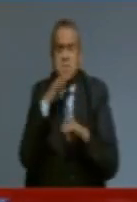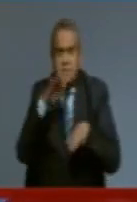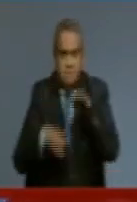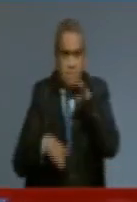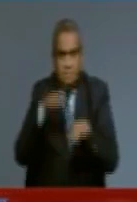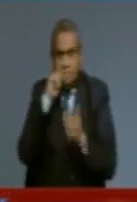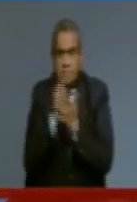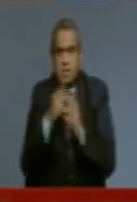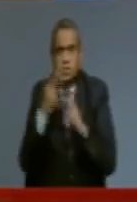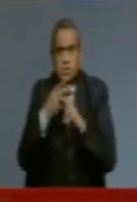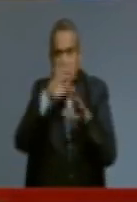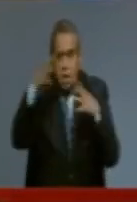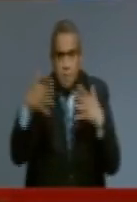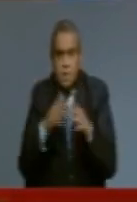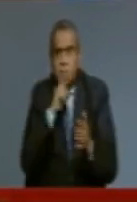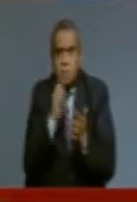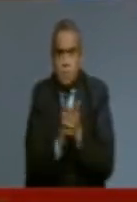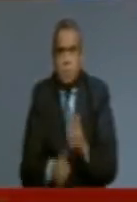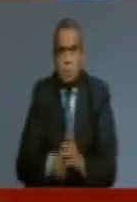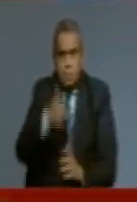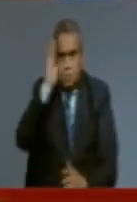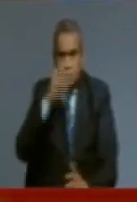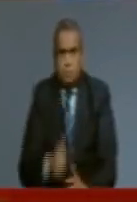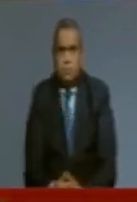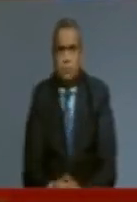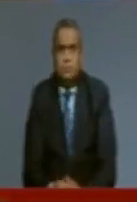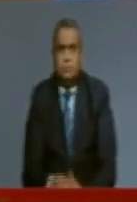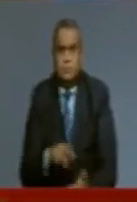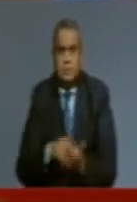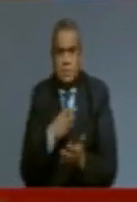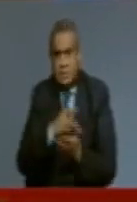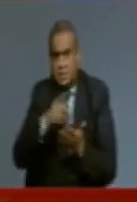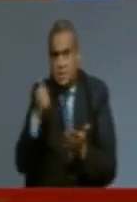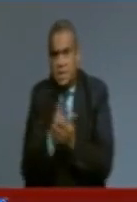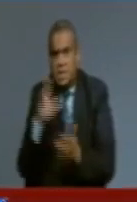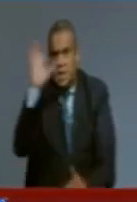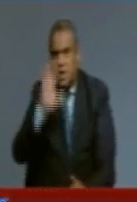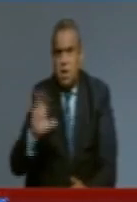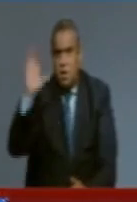الشعوب. ولكن بعض الدول الغربية ما